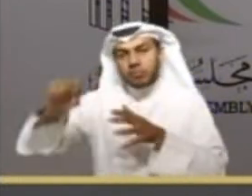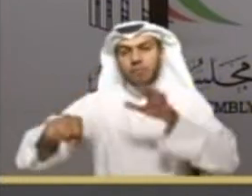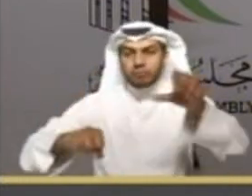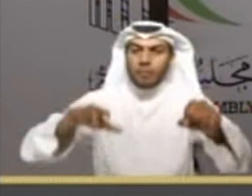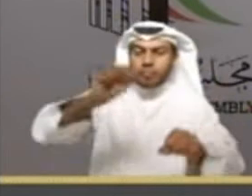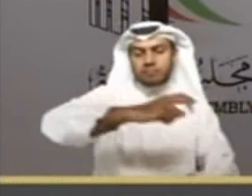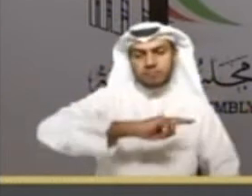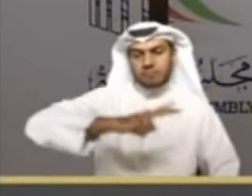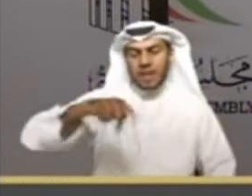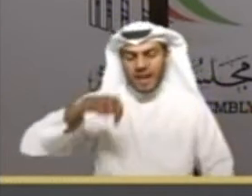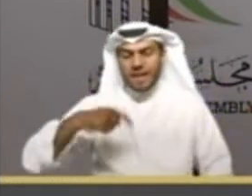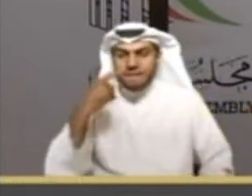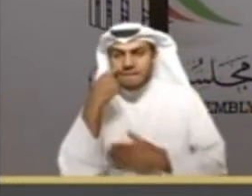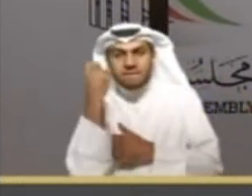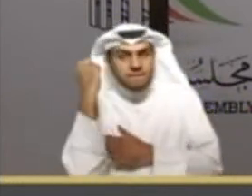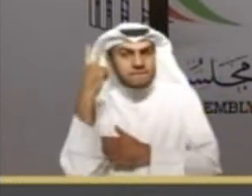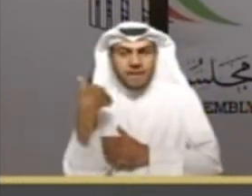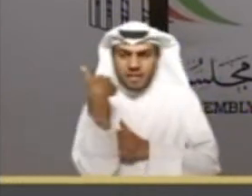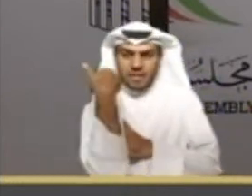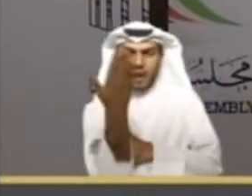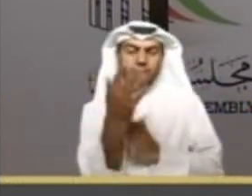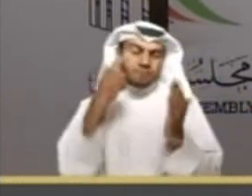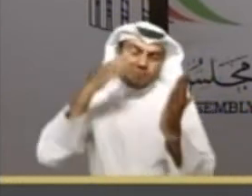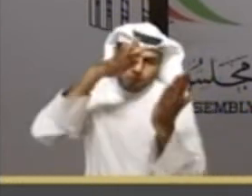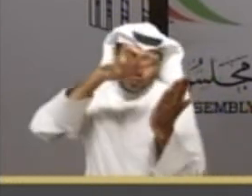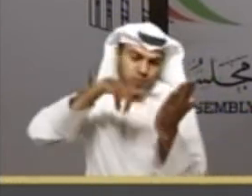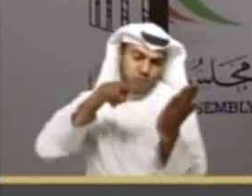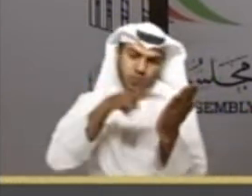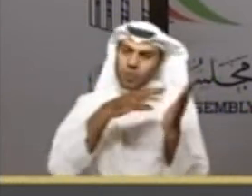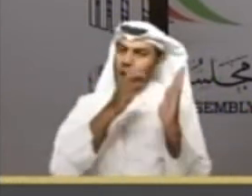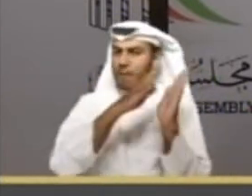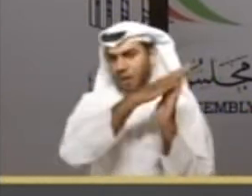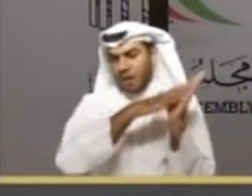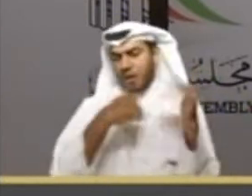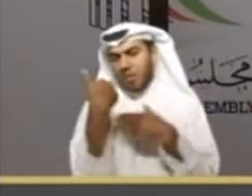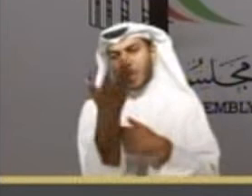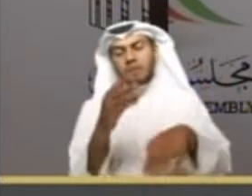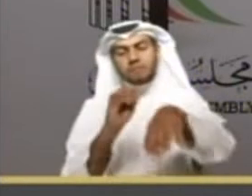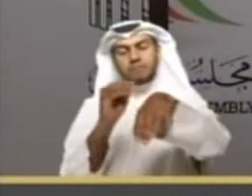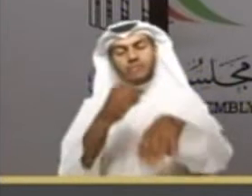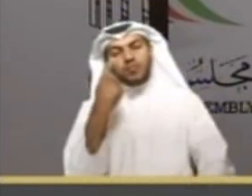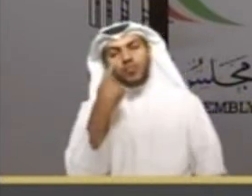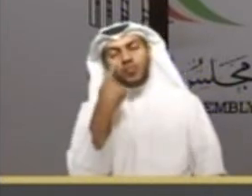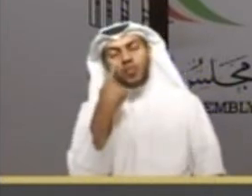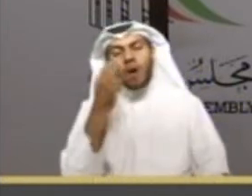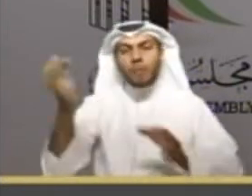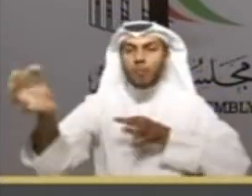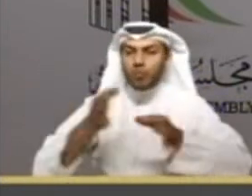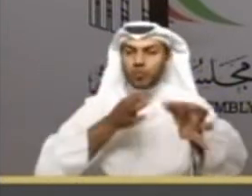الآن متكامل برؤية متكاملة ما بين اللجنة وما بين مستشارين